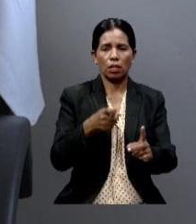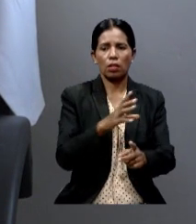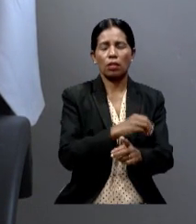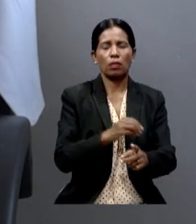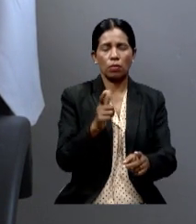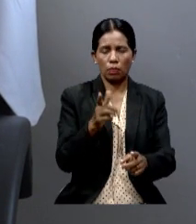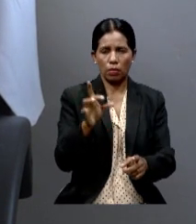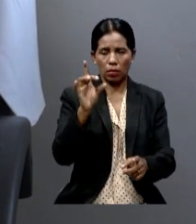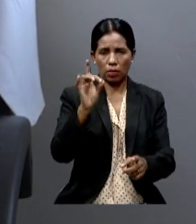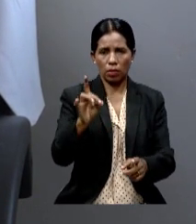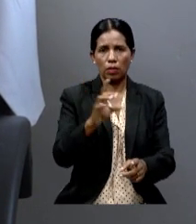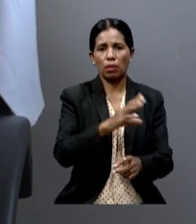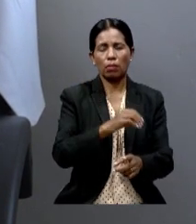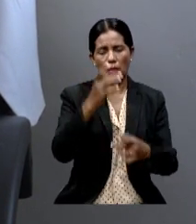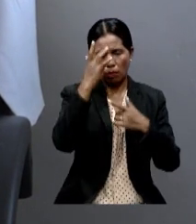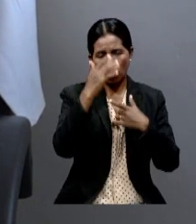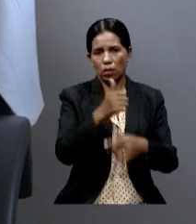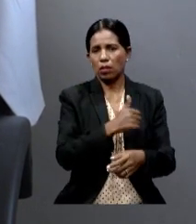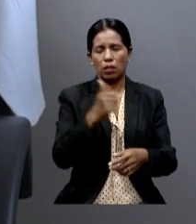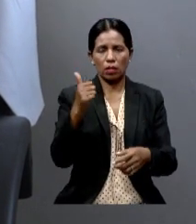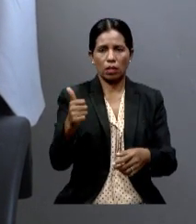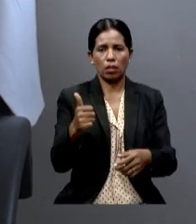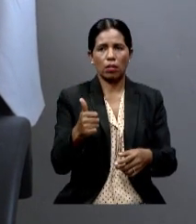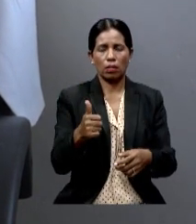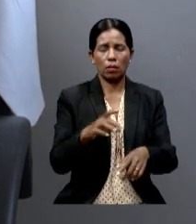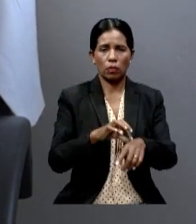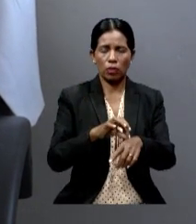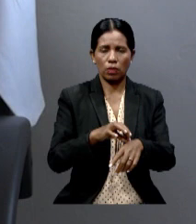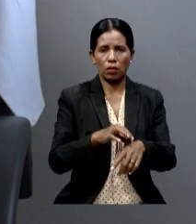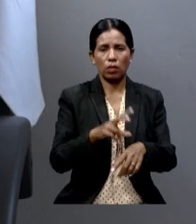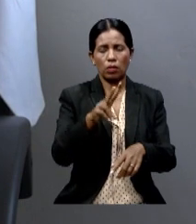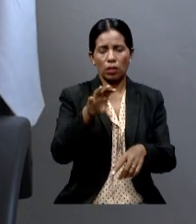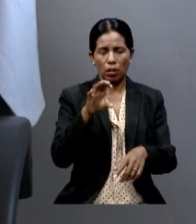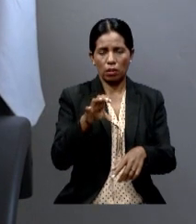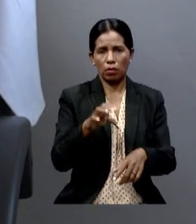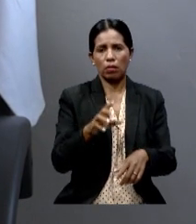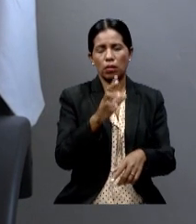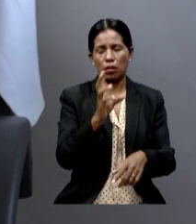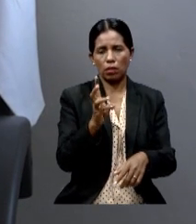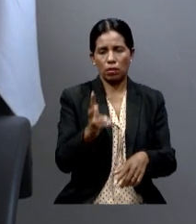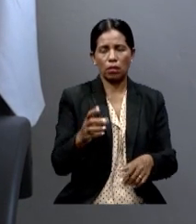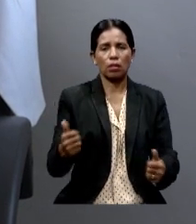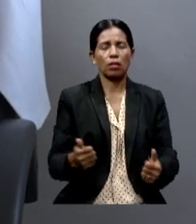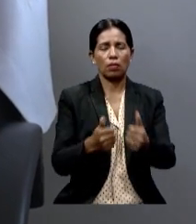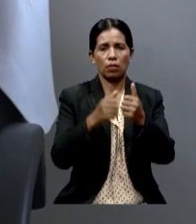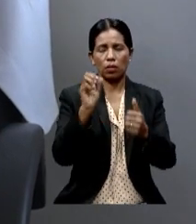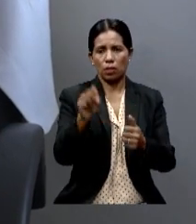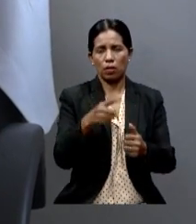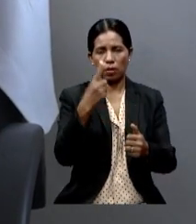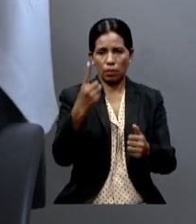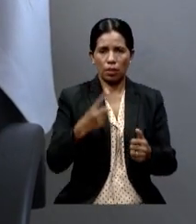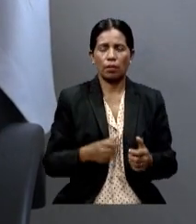28, Scabies 18, Moras Kulit Seluk 264, acidente tráfico 11,